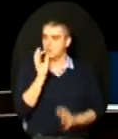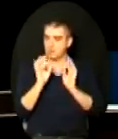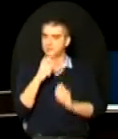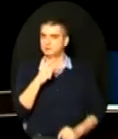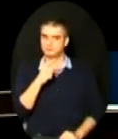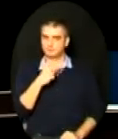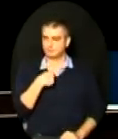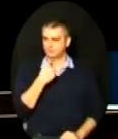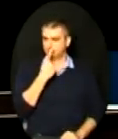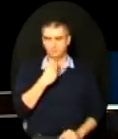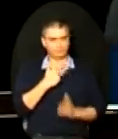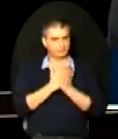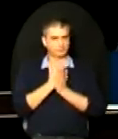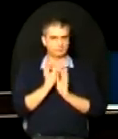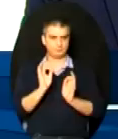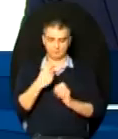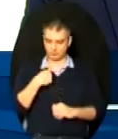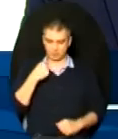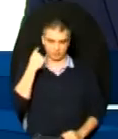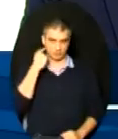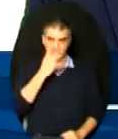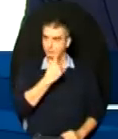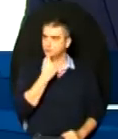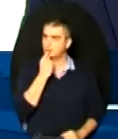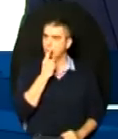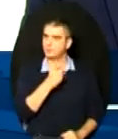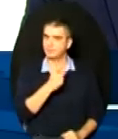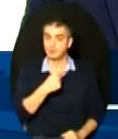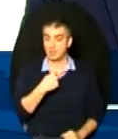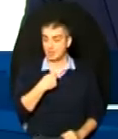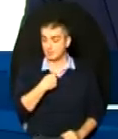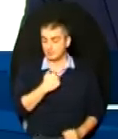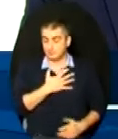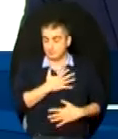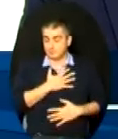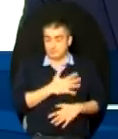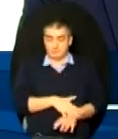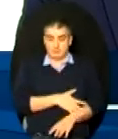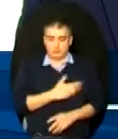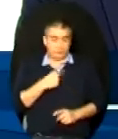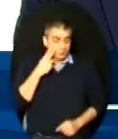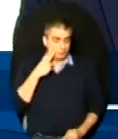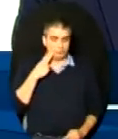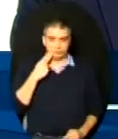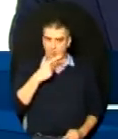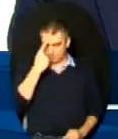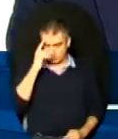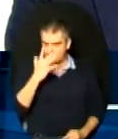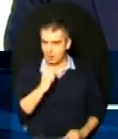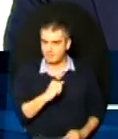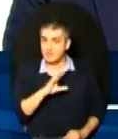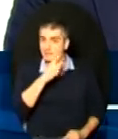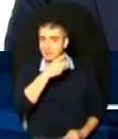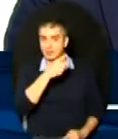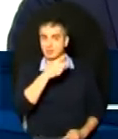איתה, אני אומר לך בכנות רבה, כשאני שומע את הדברים כשאתה אומר, אני חש תחושה של בושה. אתה יודע למה? כי